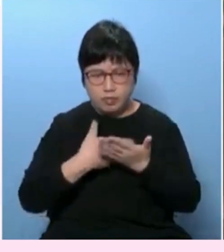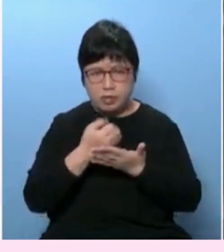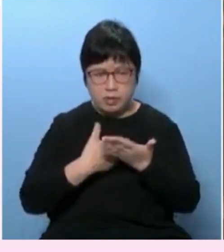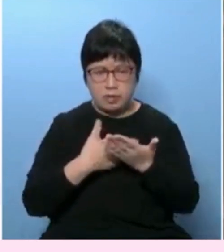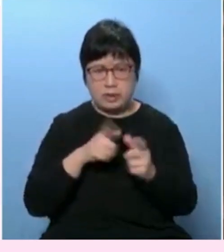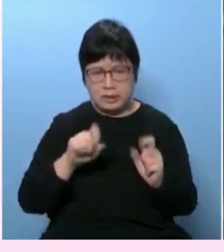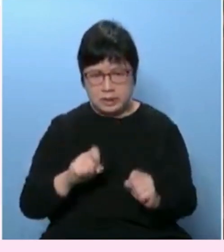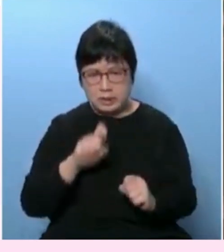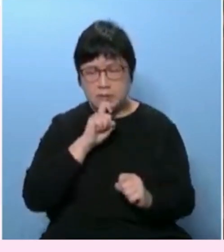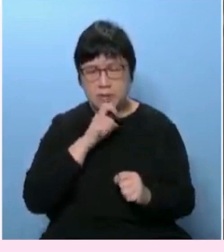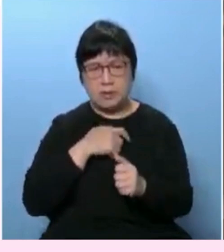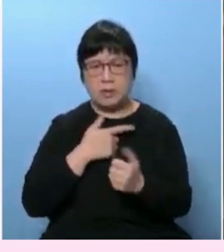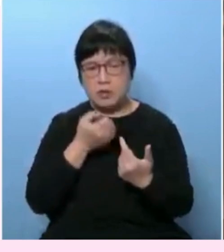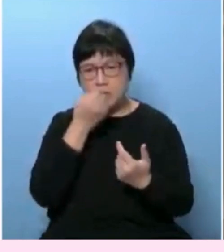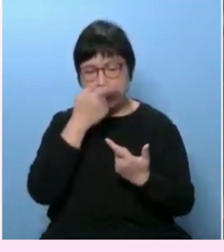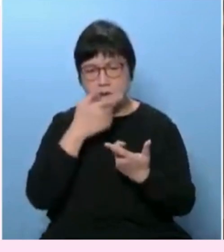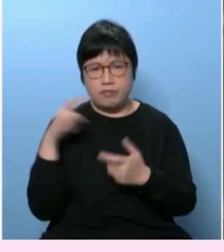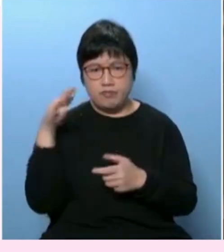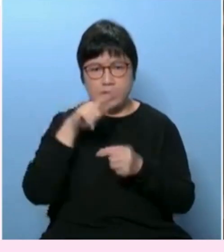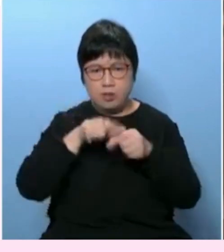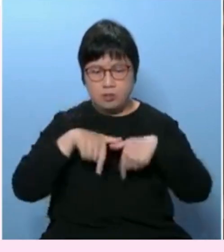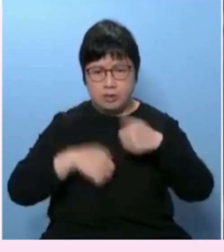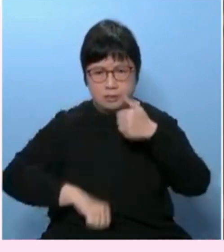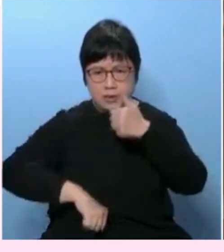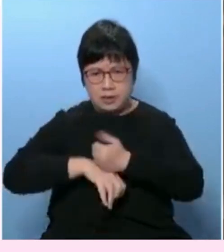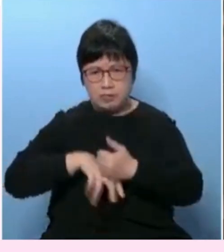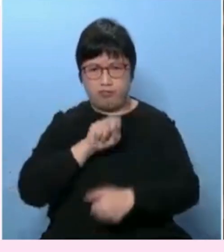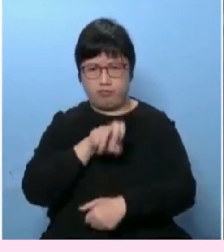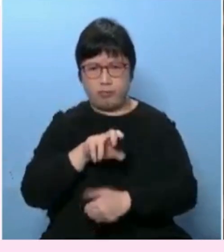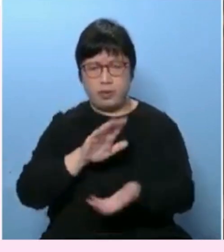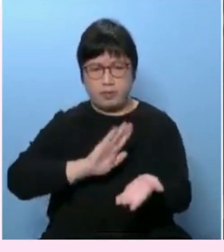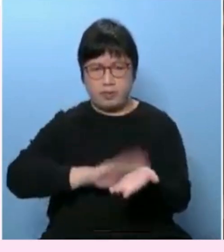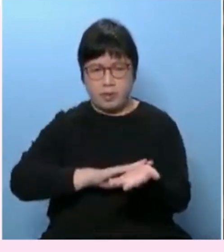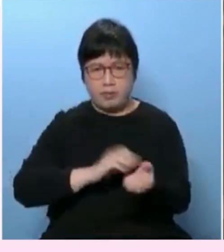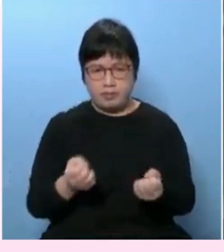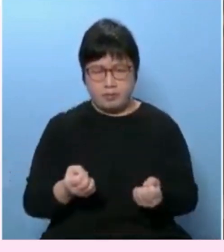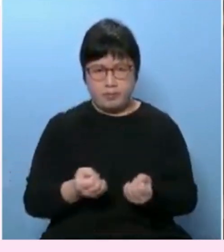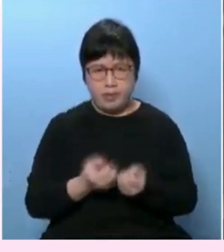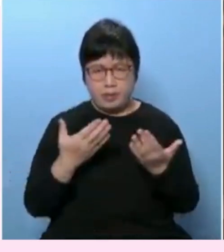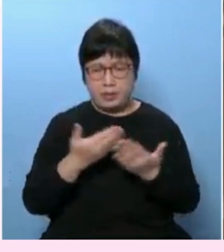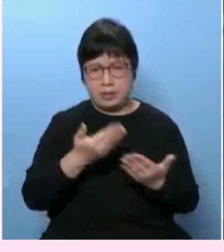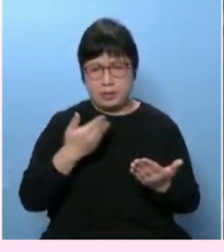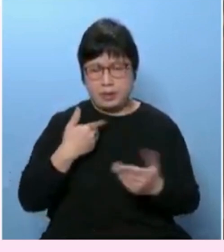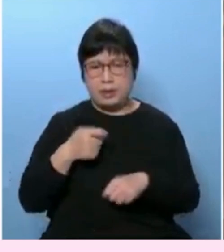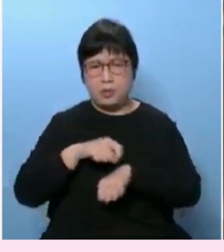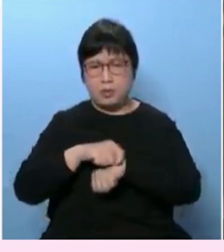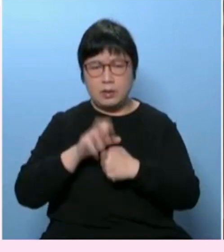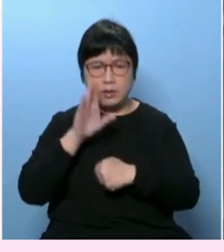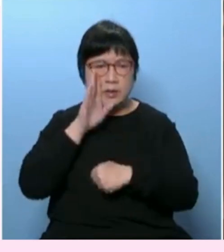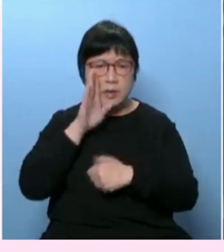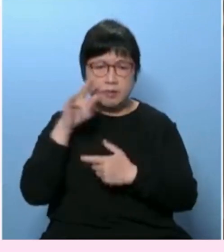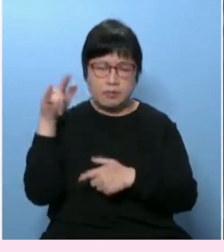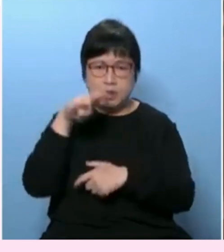保持我哋香港國際航空樞紐地位嘅基礎。喺疫情爆發之前咧，國泰航空有限公司佔